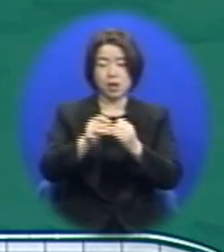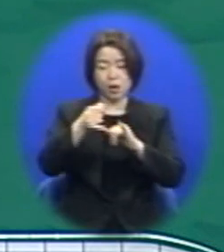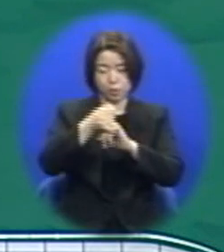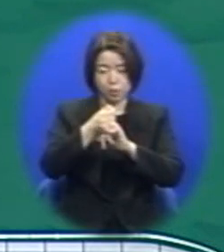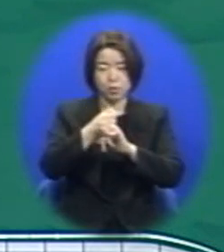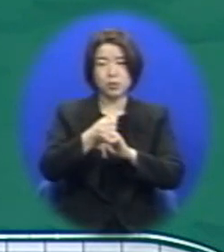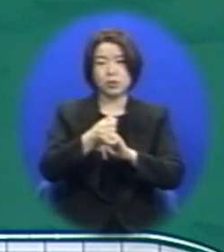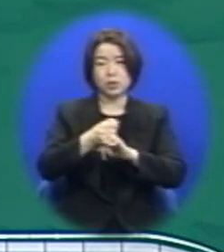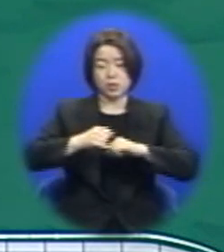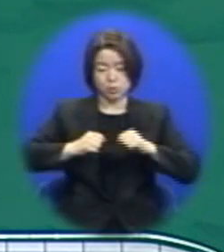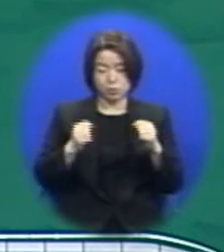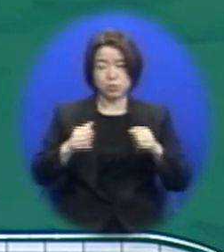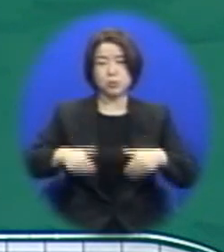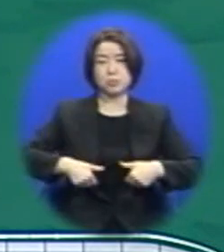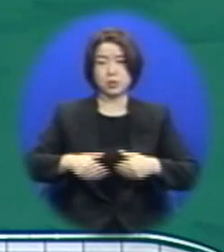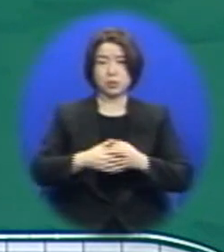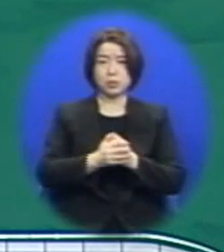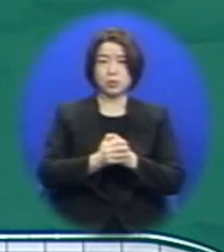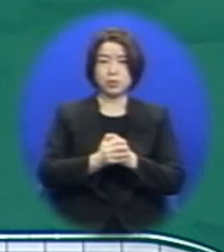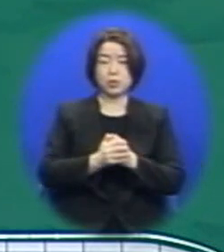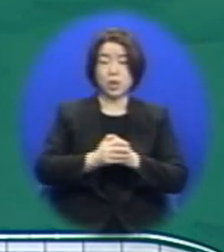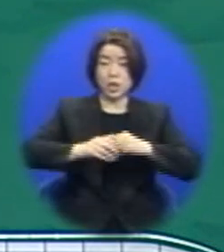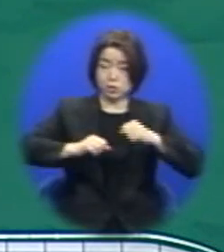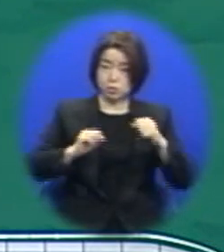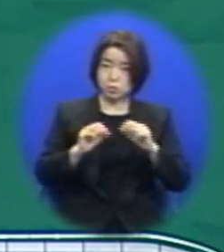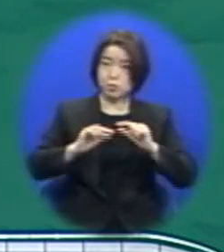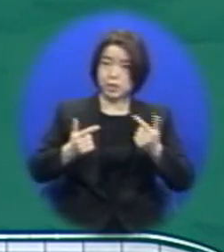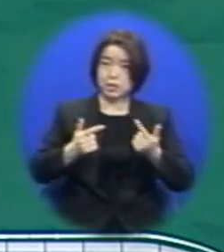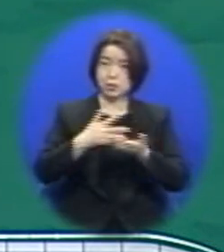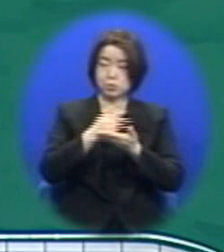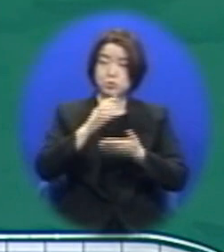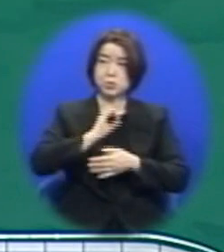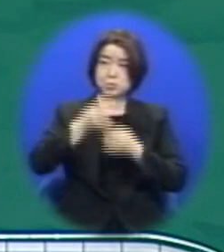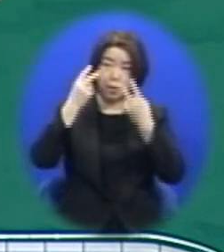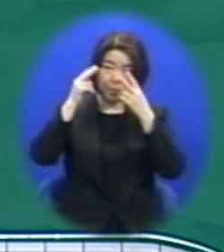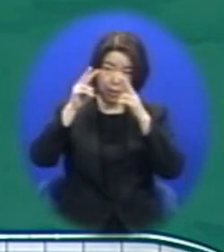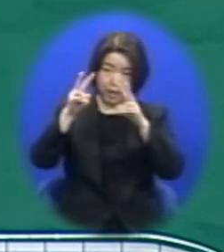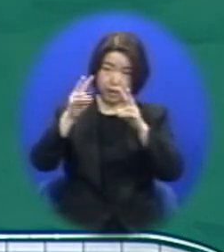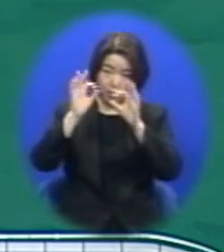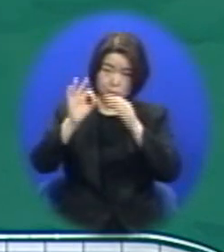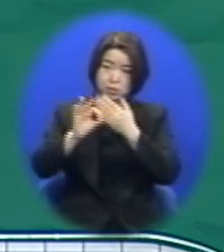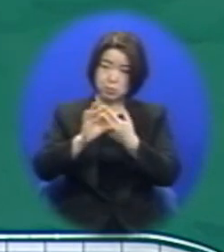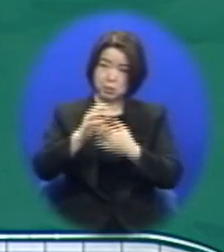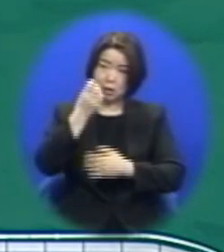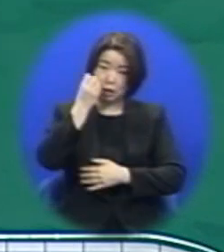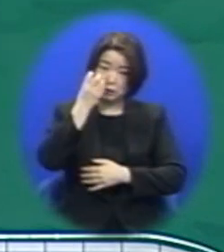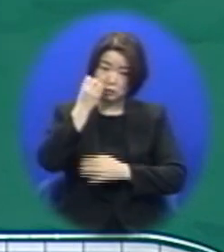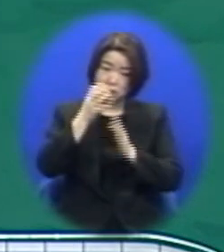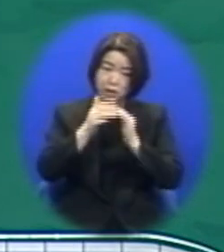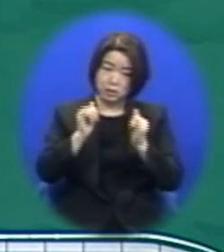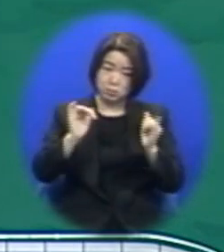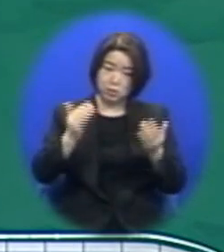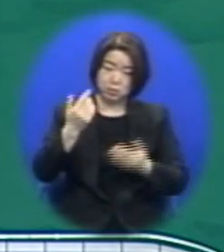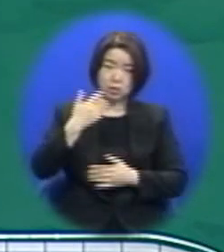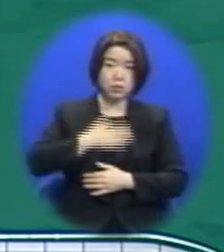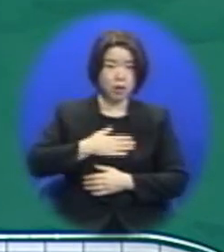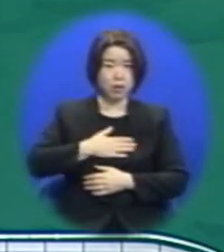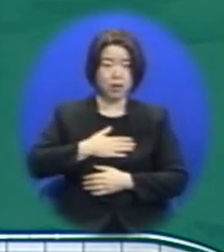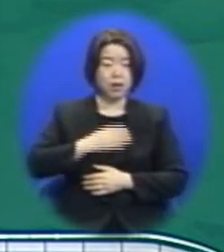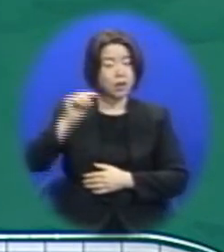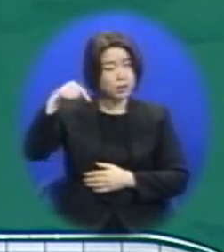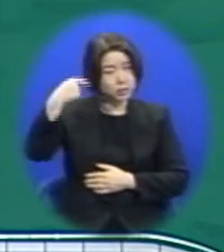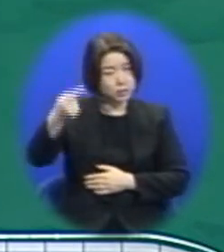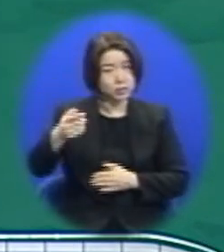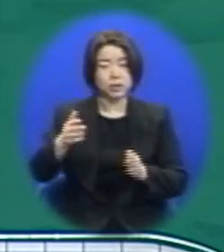겁니다. 만약에 순종하지 않고 주님만 바라본다면 이상한 사람이 되기 시작하는 걸 알았습니다. 그래서